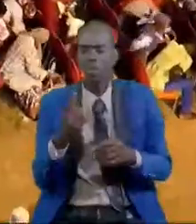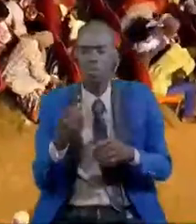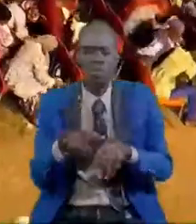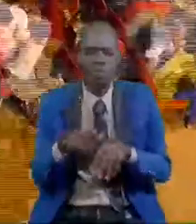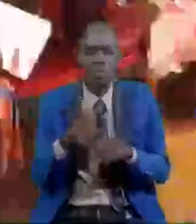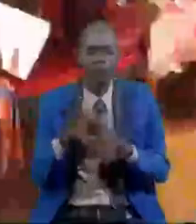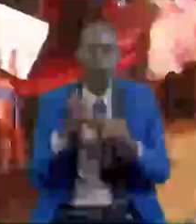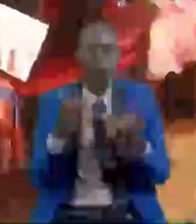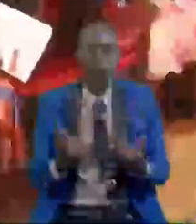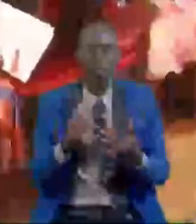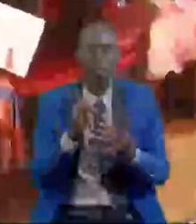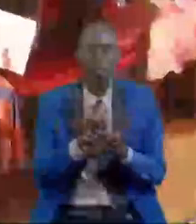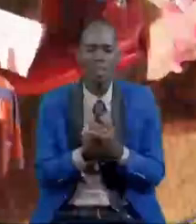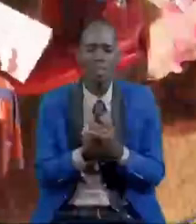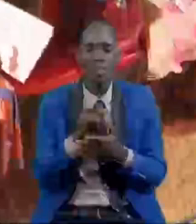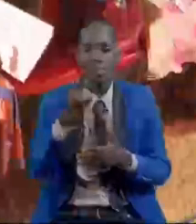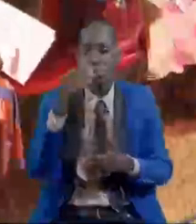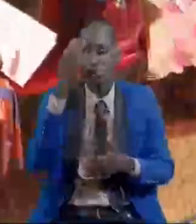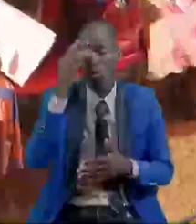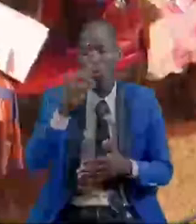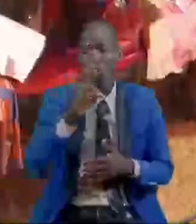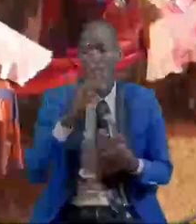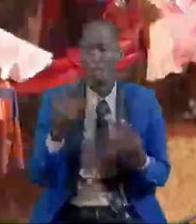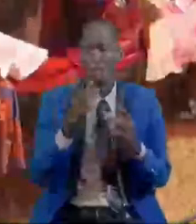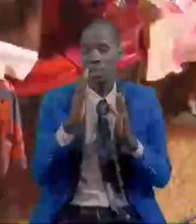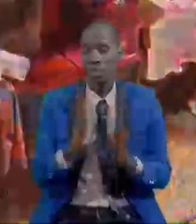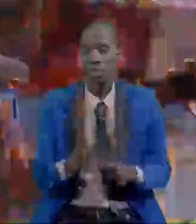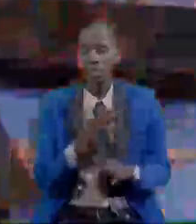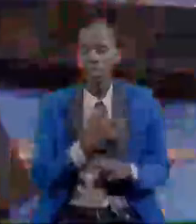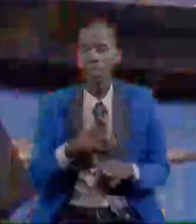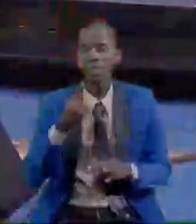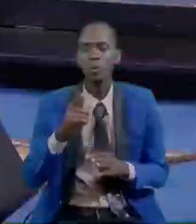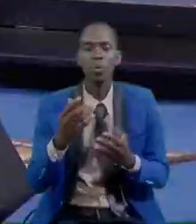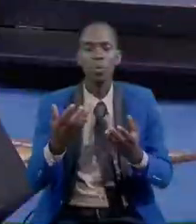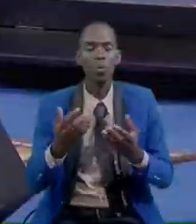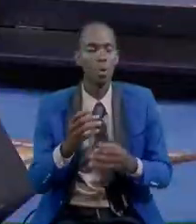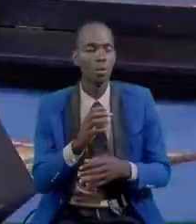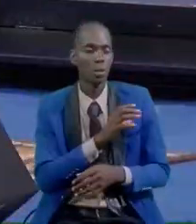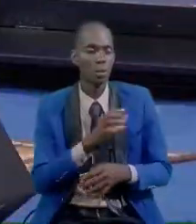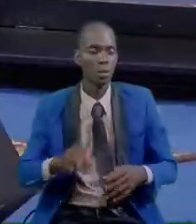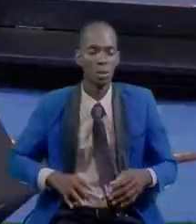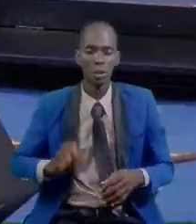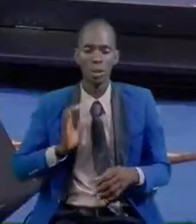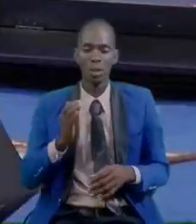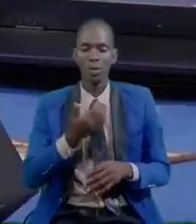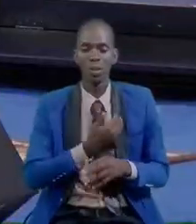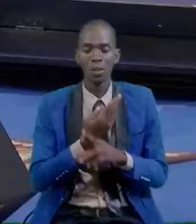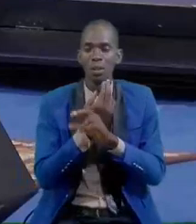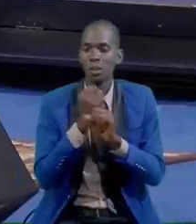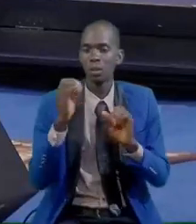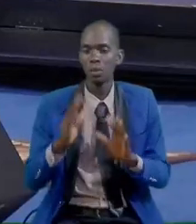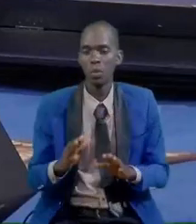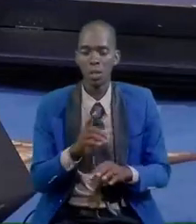vie. Tu sais que tu es un pécheur. Et tu veux que Christ, notre Rédempteur,